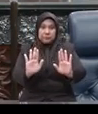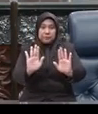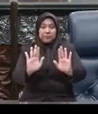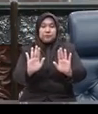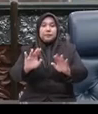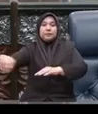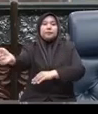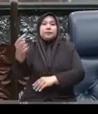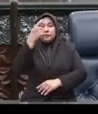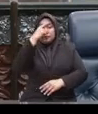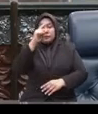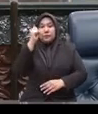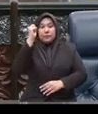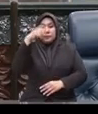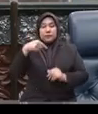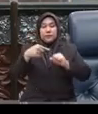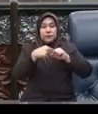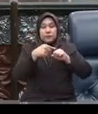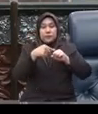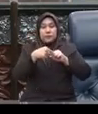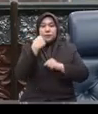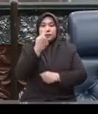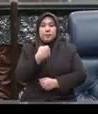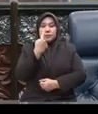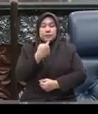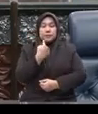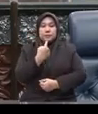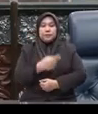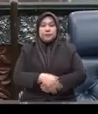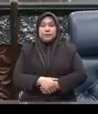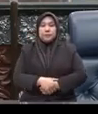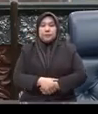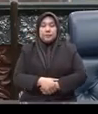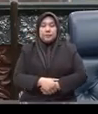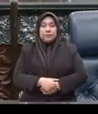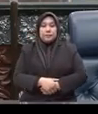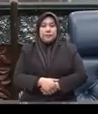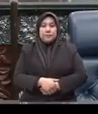menuduh setiap pohon hal ini sama juga apabila